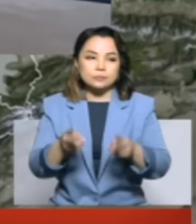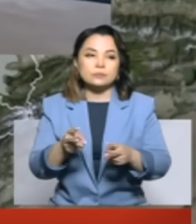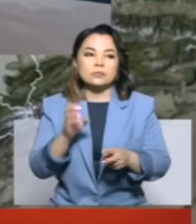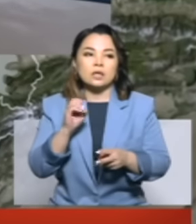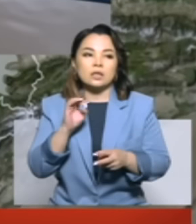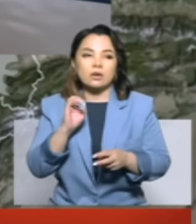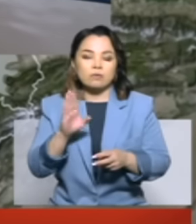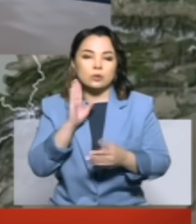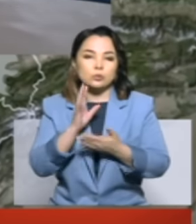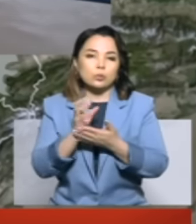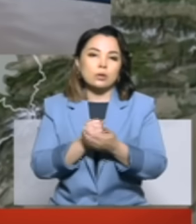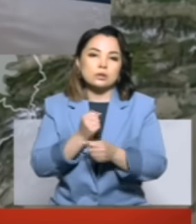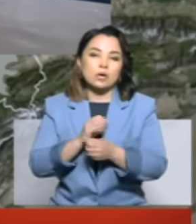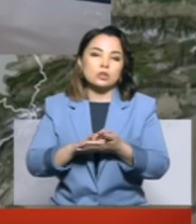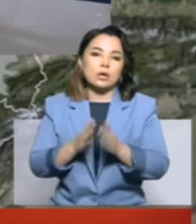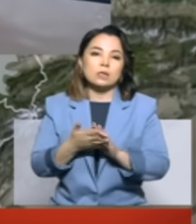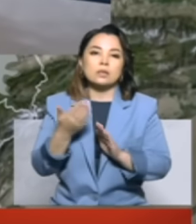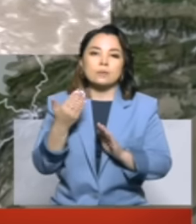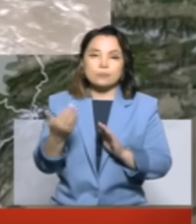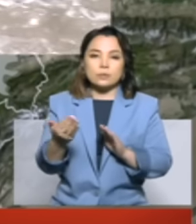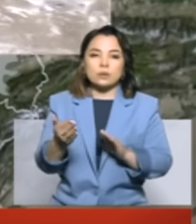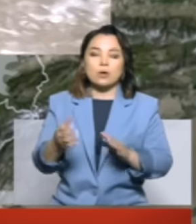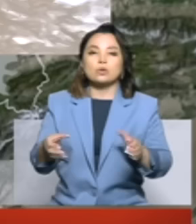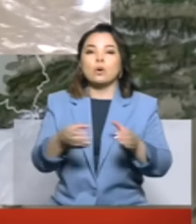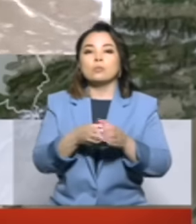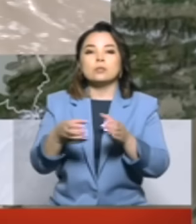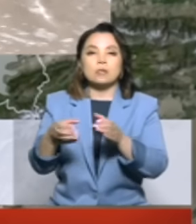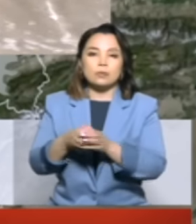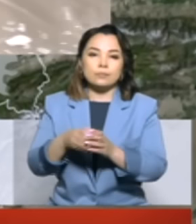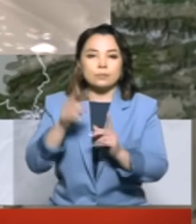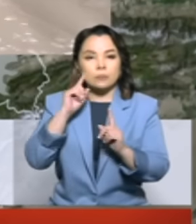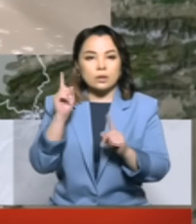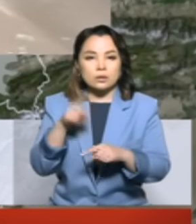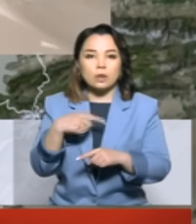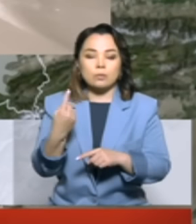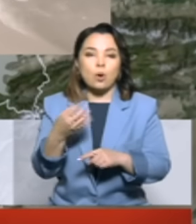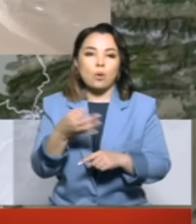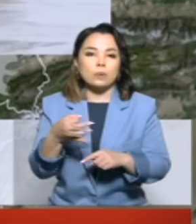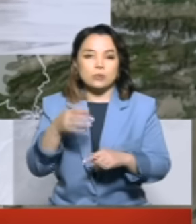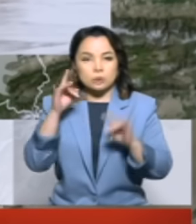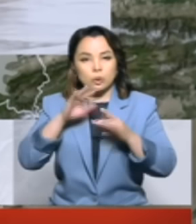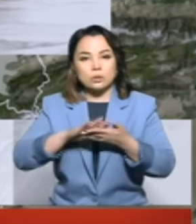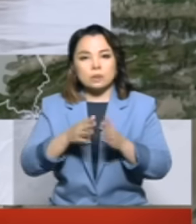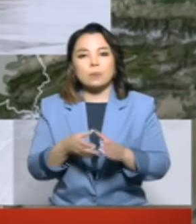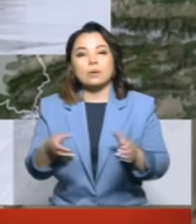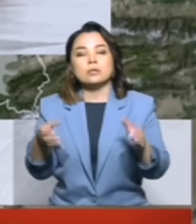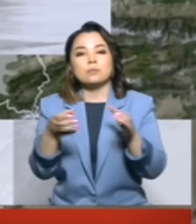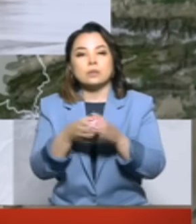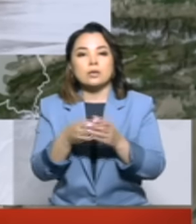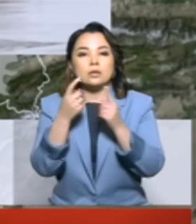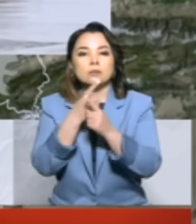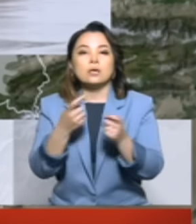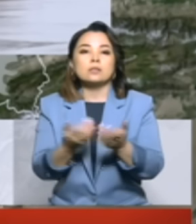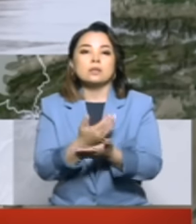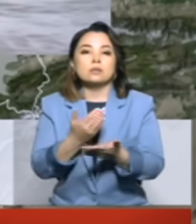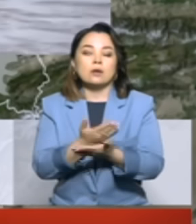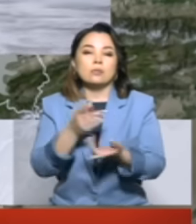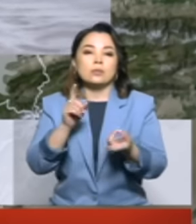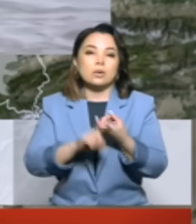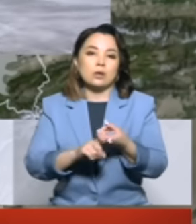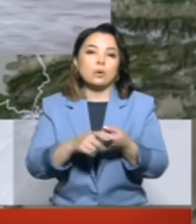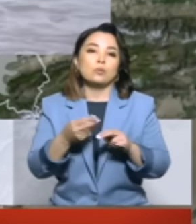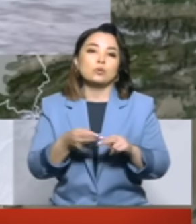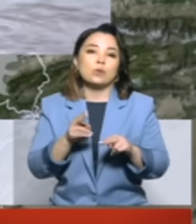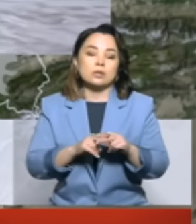Сергеев су қоймасындағы жағдай мен топшаланатынын белгілі облыстық төтенше жағдайлар департаментінің мәліметі бойынша